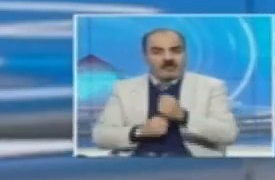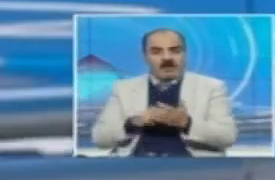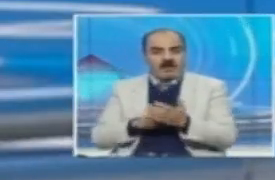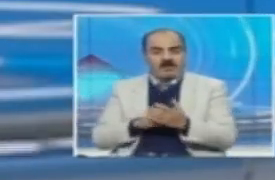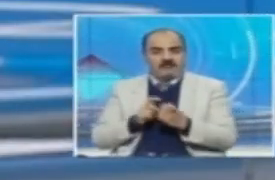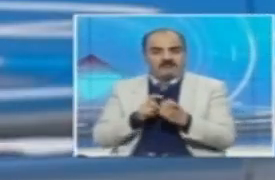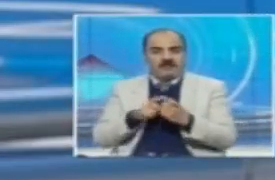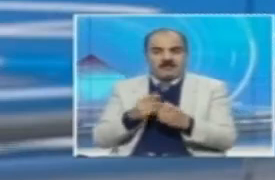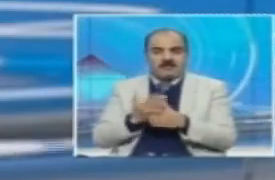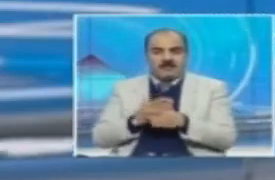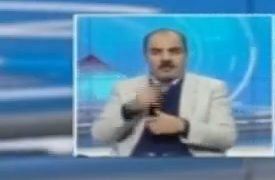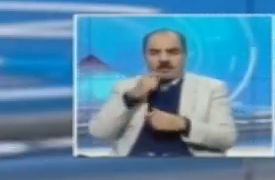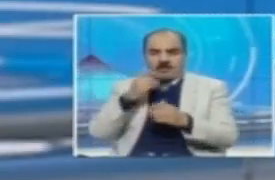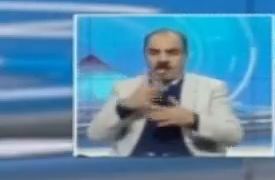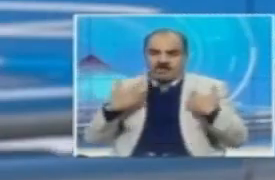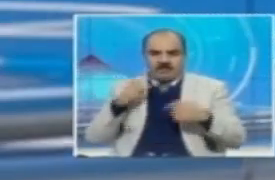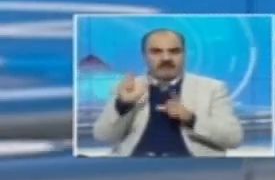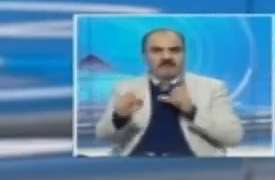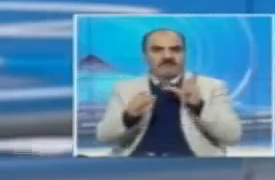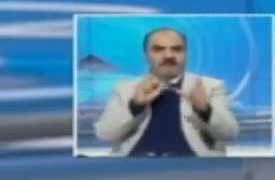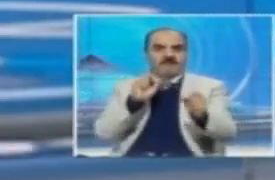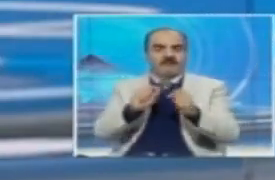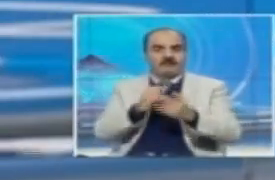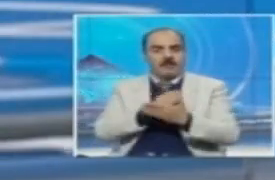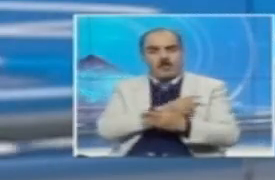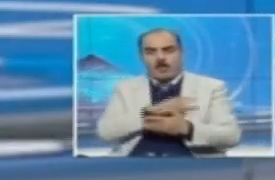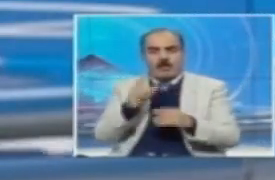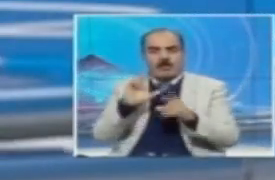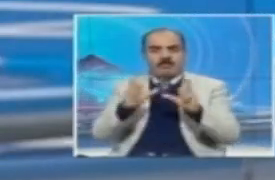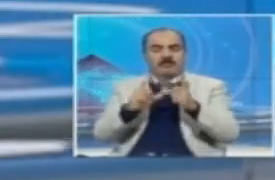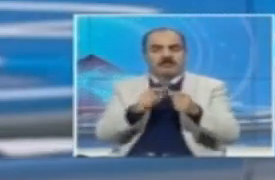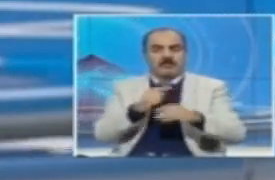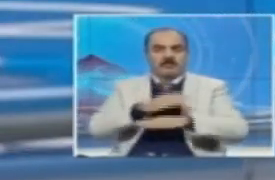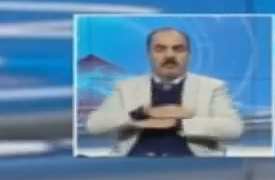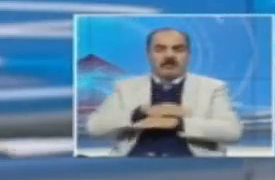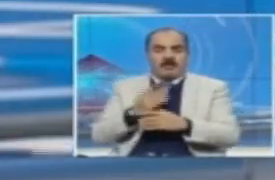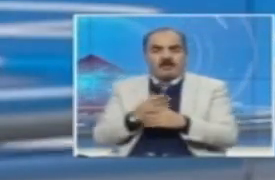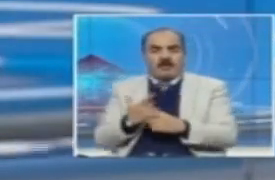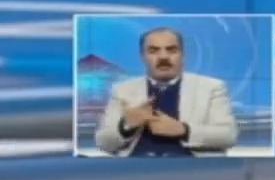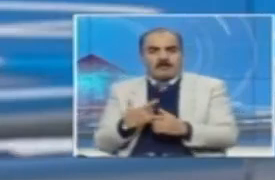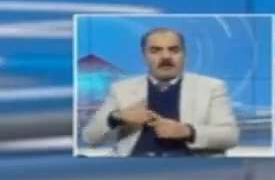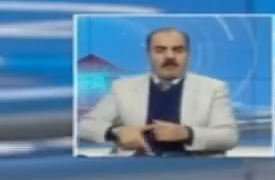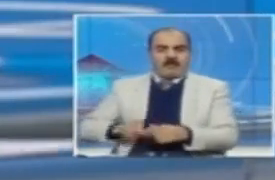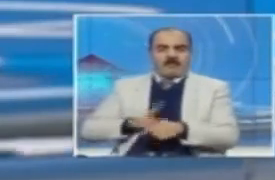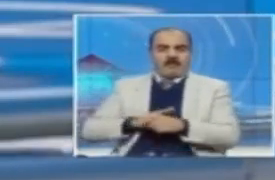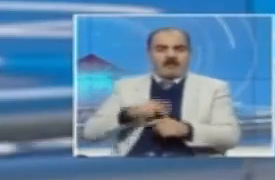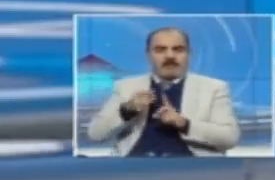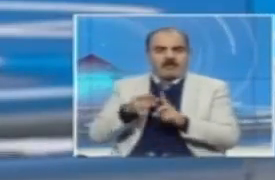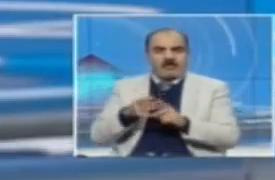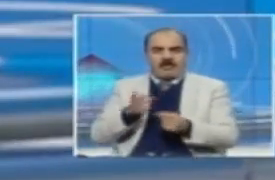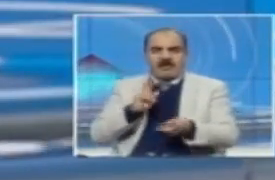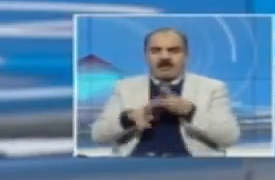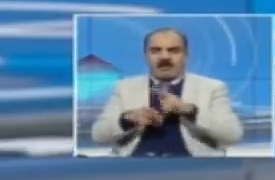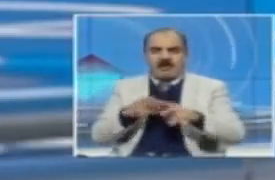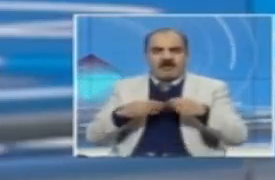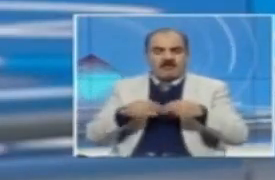الداخلية جهودها في مواجهة كافة أشكال الخروج على القانون وضبط حائزي الأسلحة النارية ومكافحة جرائم